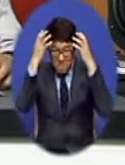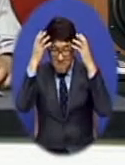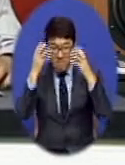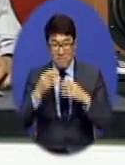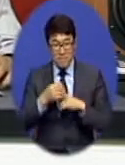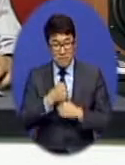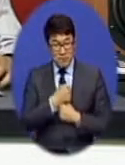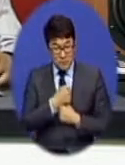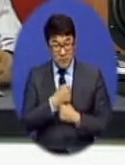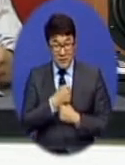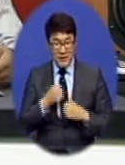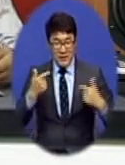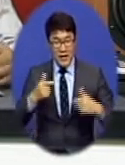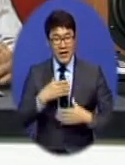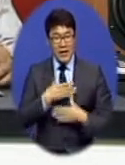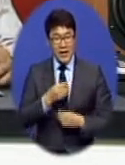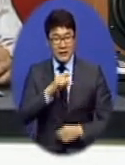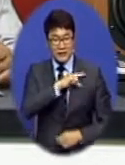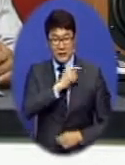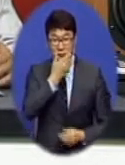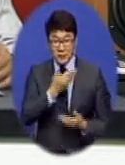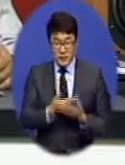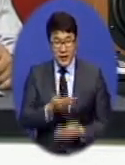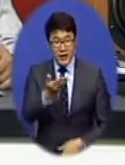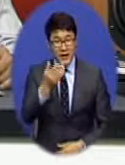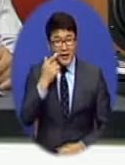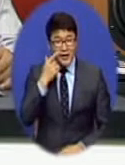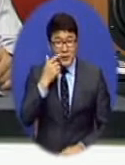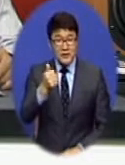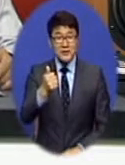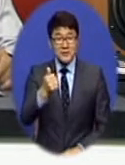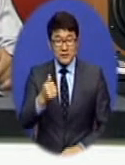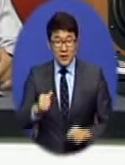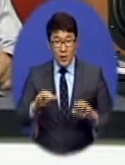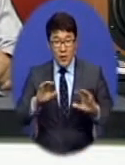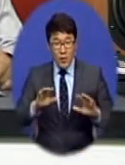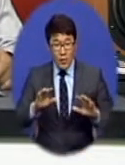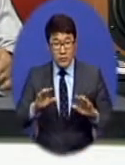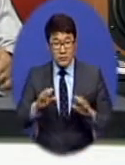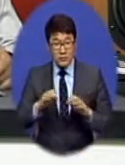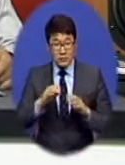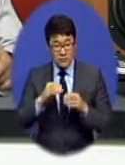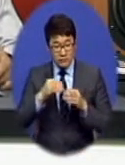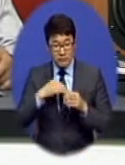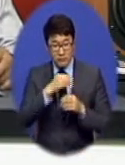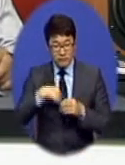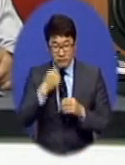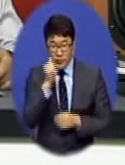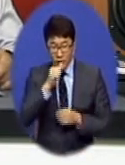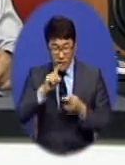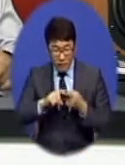그렇죠, 그렇죠. 위험, 항상 안전이 제일 먼저. 아니, 근데 아버님. 예, 예. 아유, 오늘 저 사연을 주시면서 네.